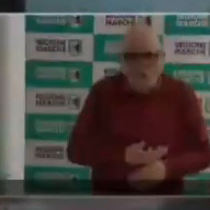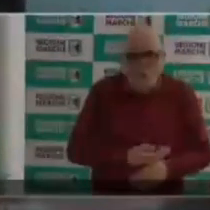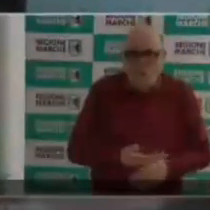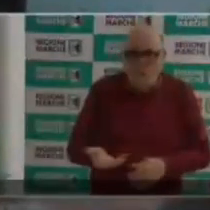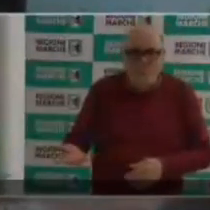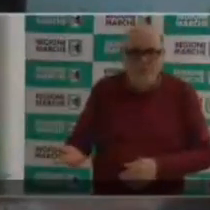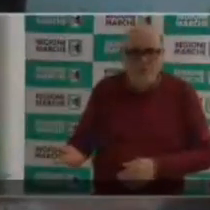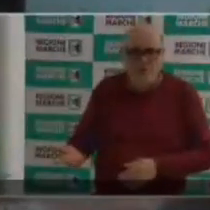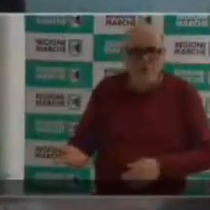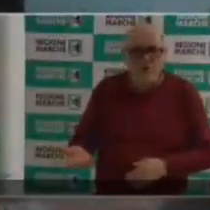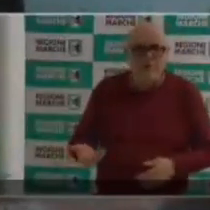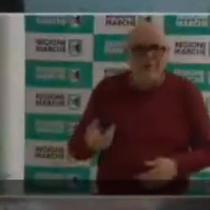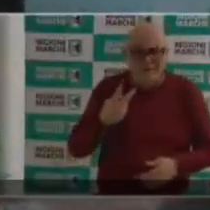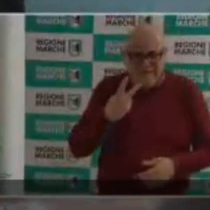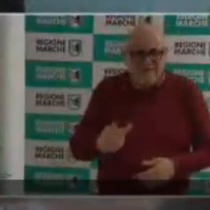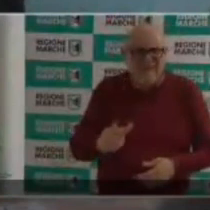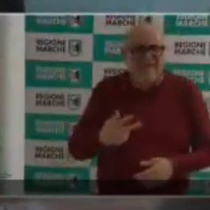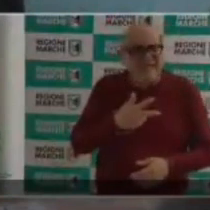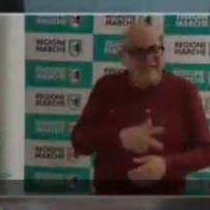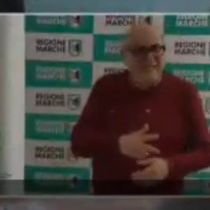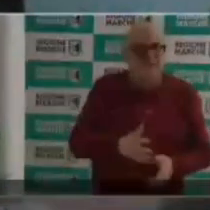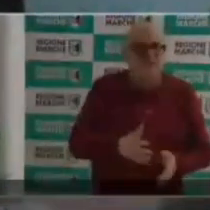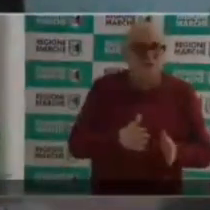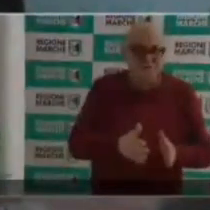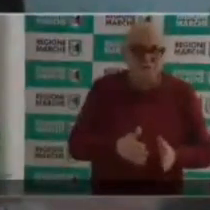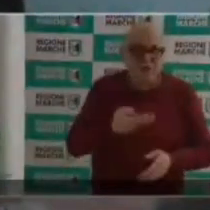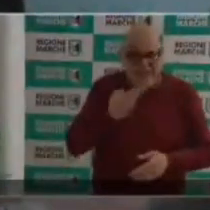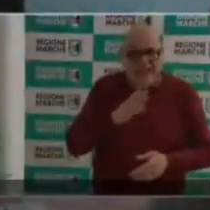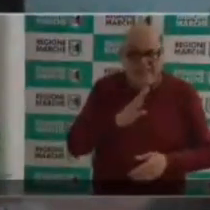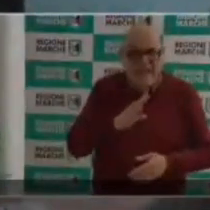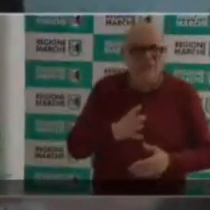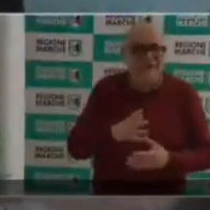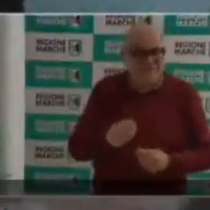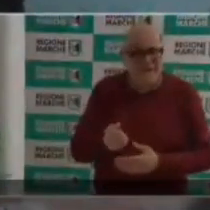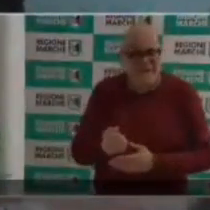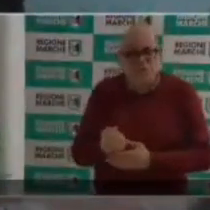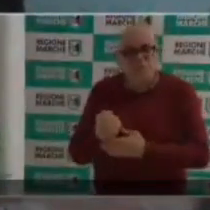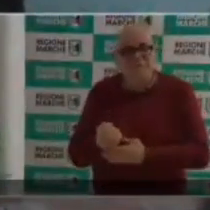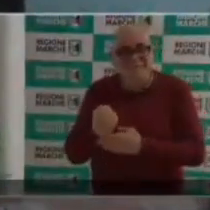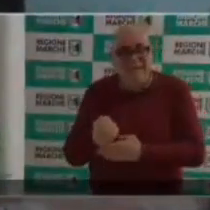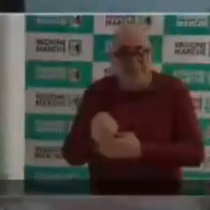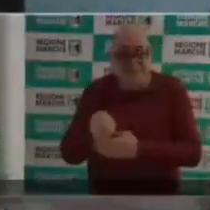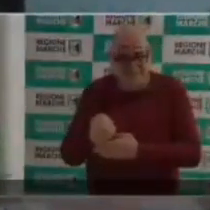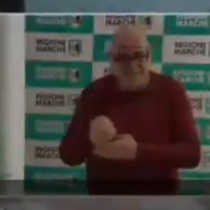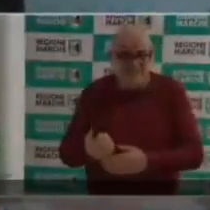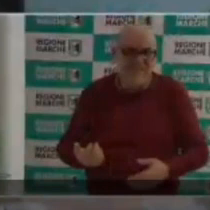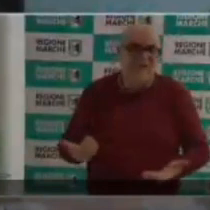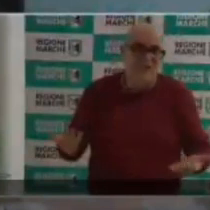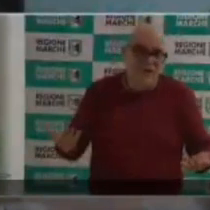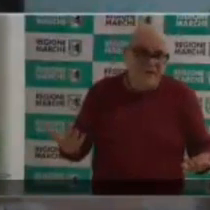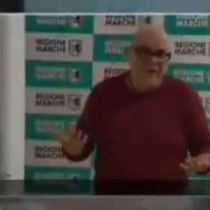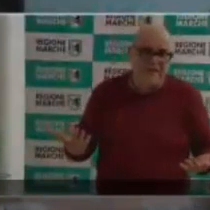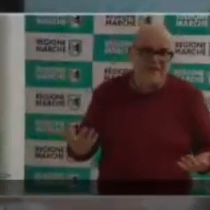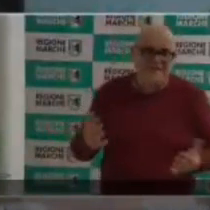settore la capacità vera di fare sussidiarietà. Ovviamente ci vuole qualcuno dall'altra parte che sappia notare questa cosa e